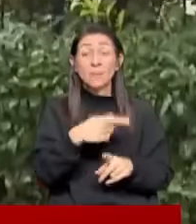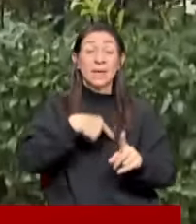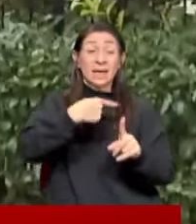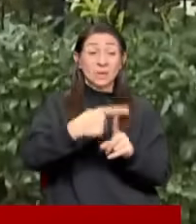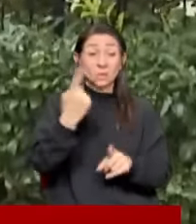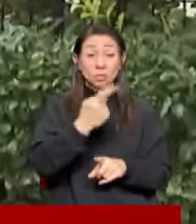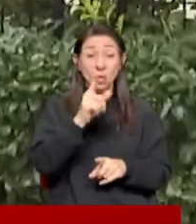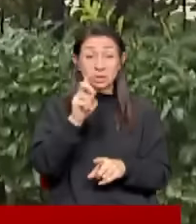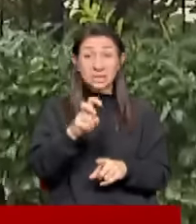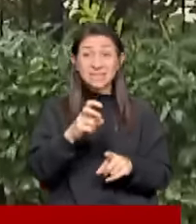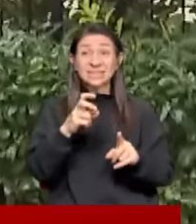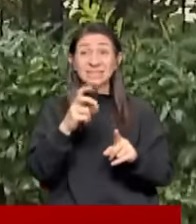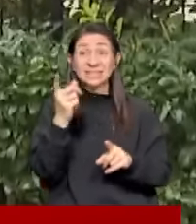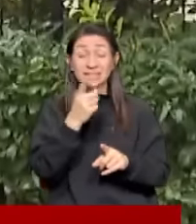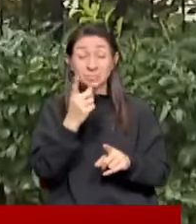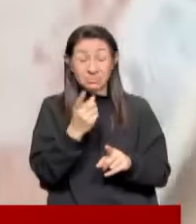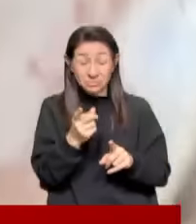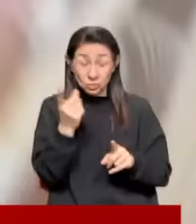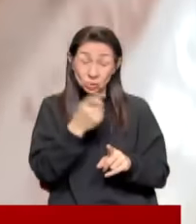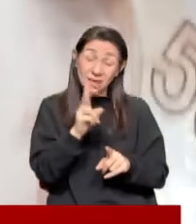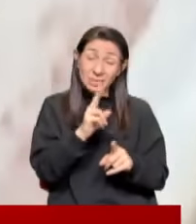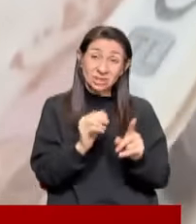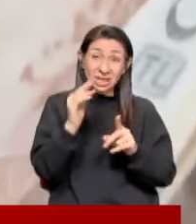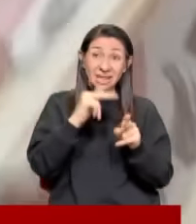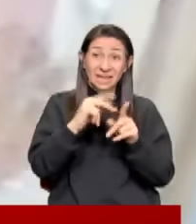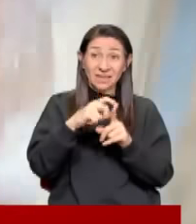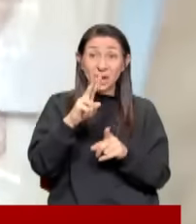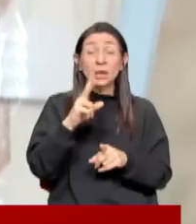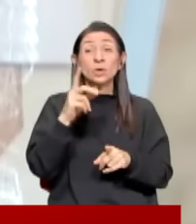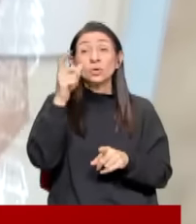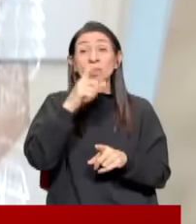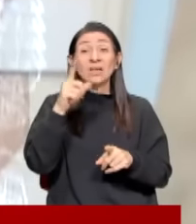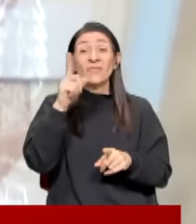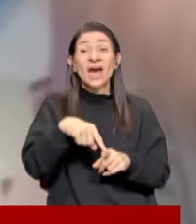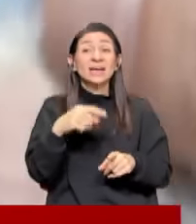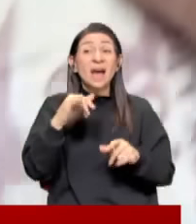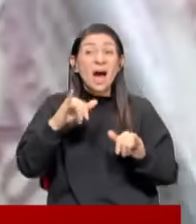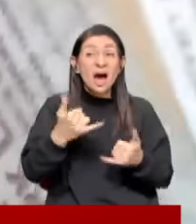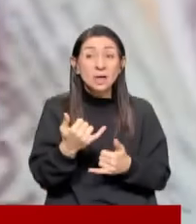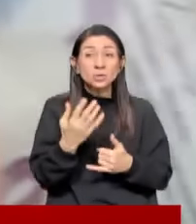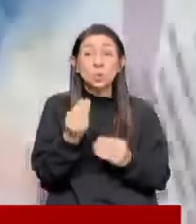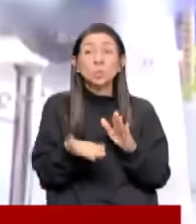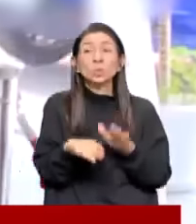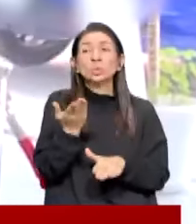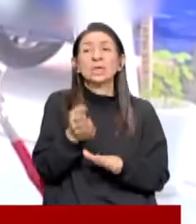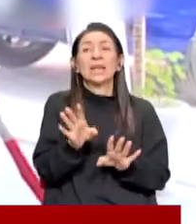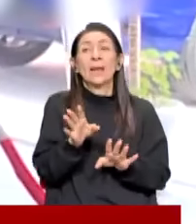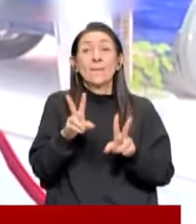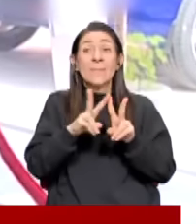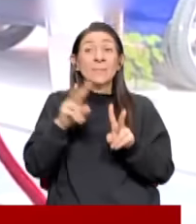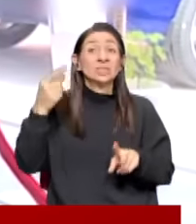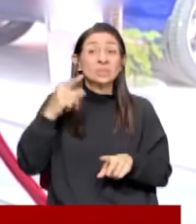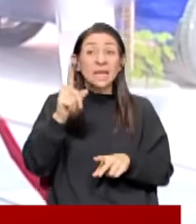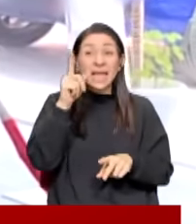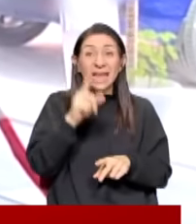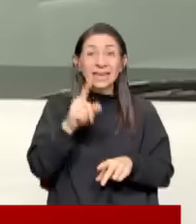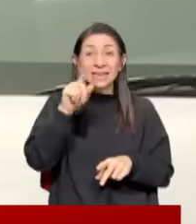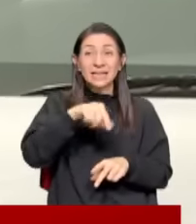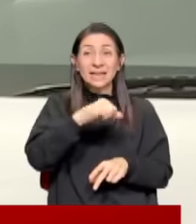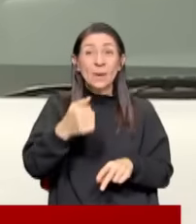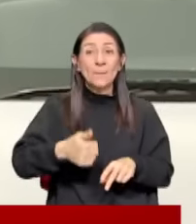bir de %18'den 20'ye çıkan KDV var. Türkiye'de vergi yükü aslında çok yüksek değil. Mehmet Şimşek'in ilk Hazine